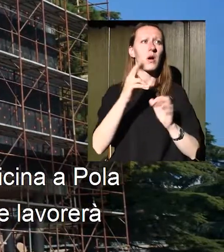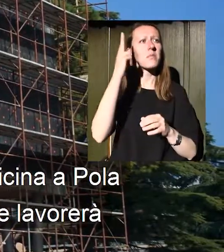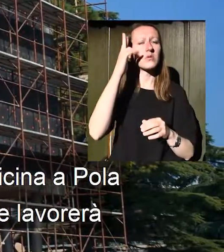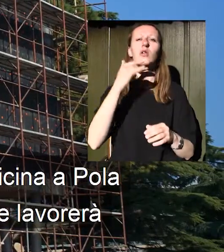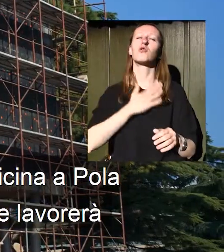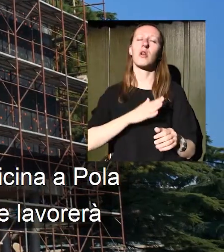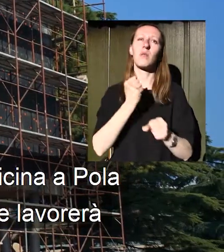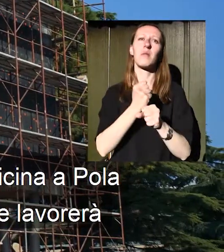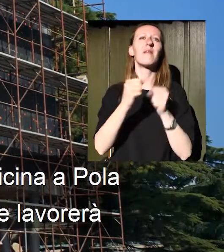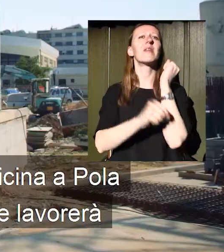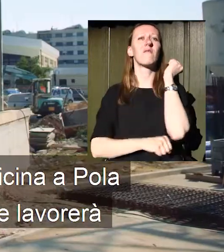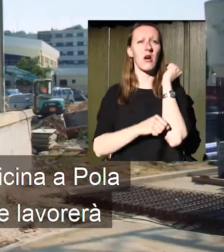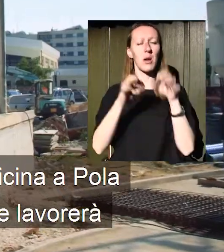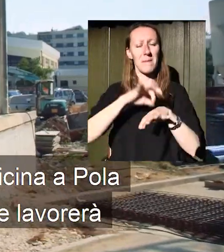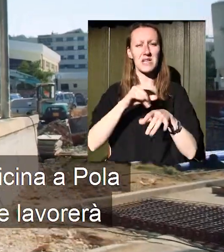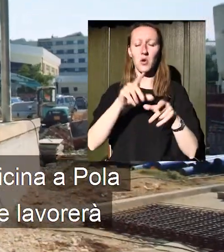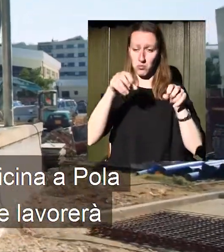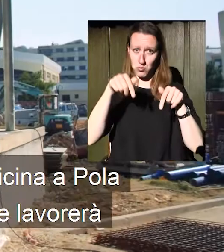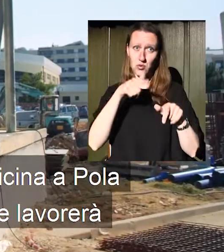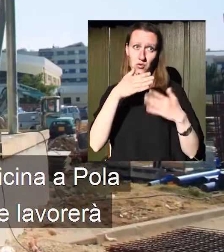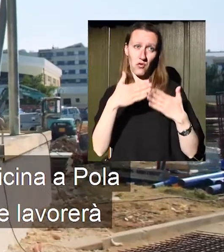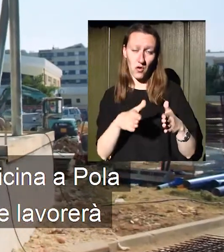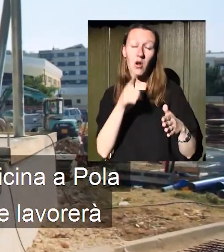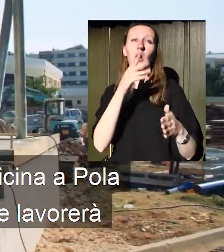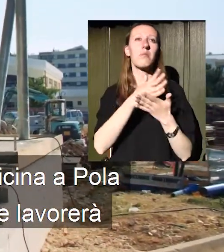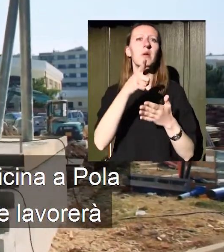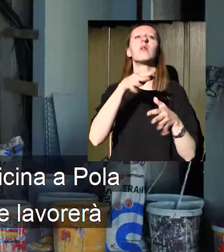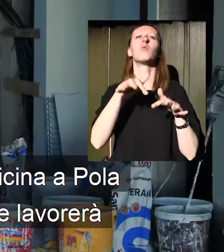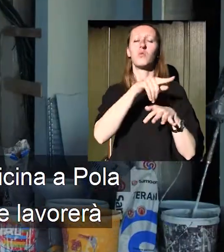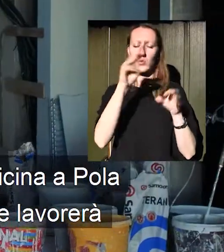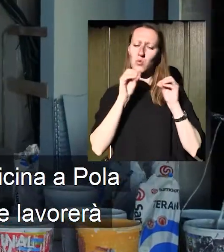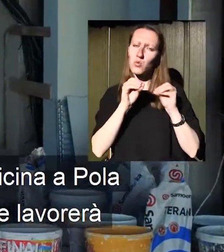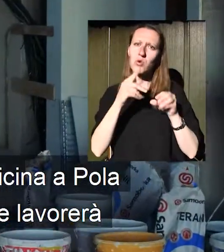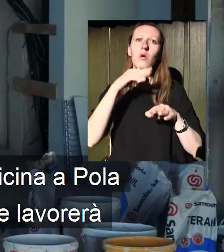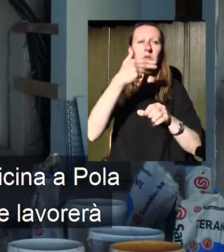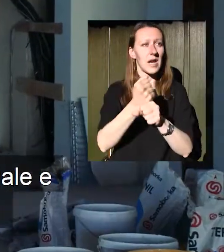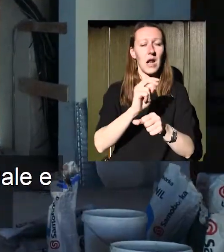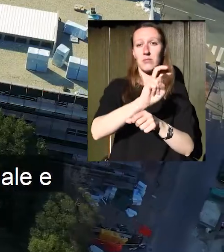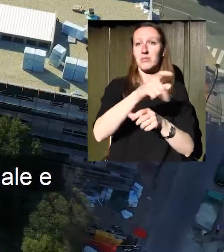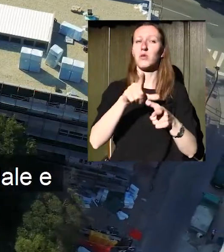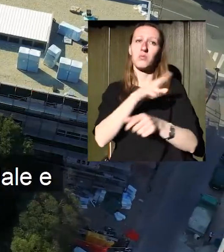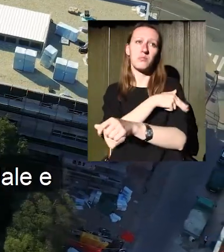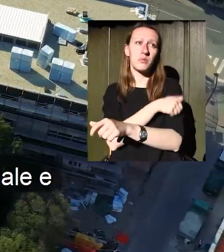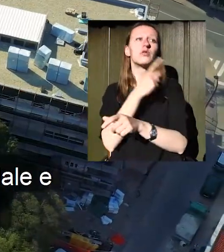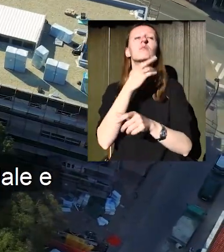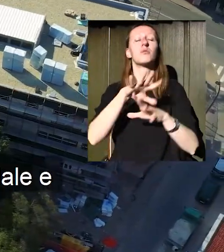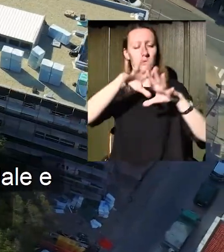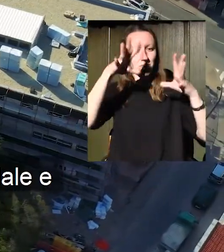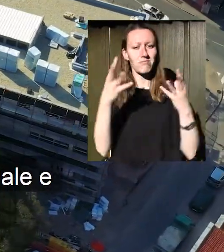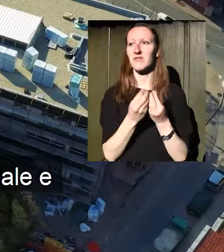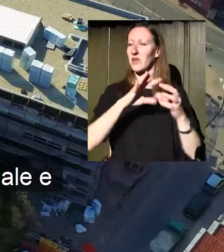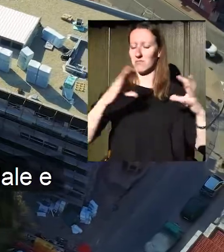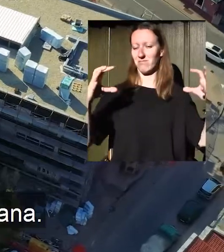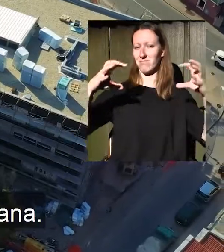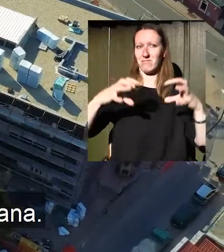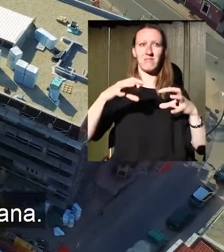želimo osnovati fakultet medicine u Puli kako bismo obrazovali kadar koji će poslije raditi u bolnici, čime ćemo zaokružiti cijeli proces u